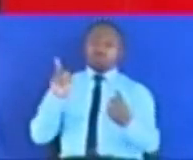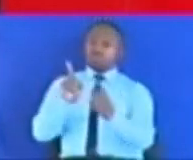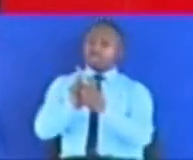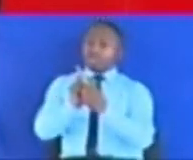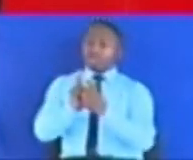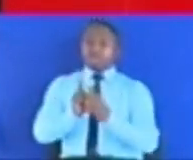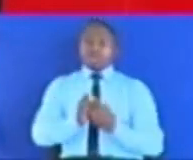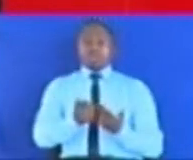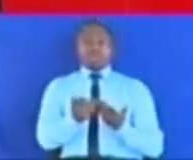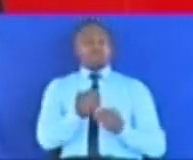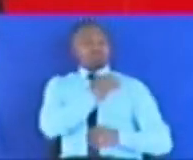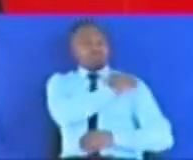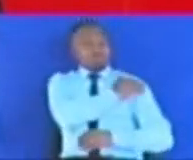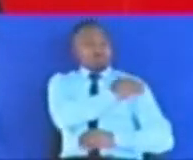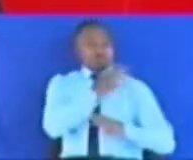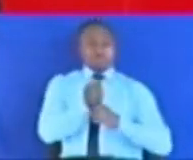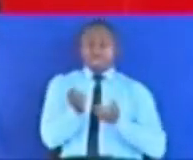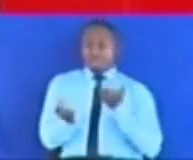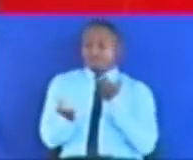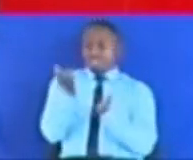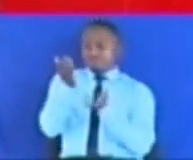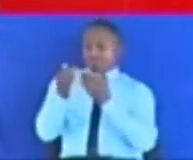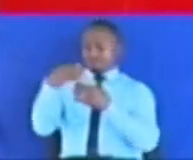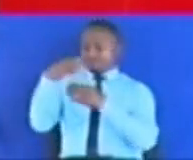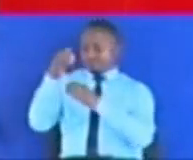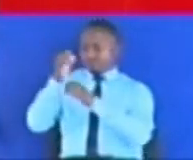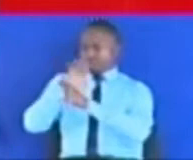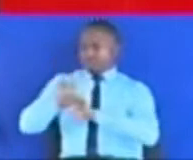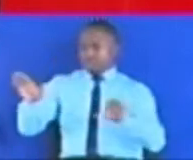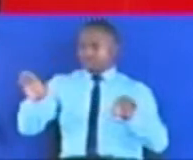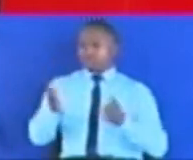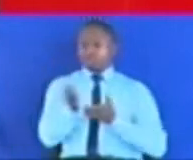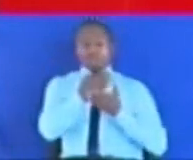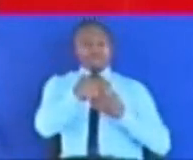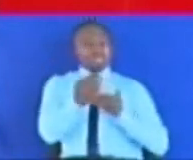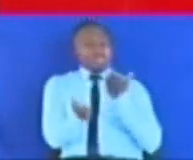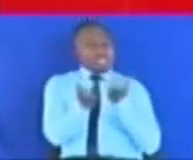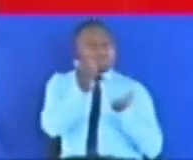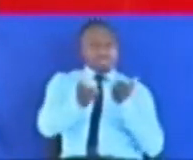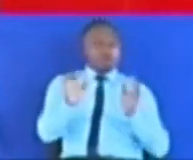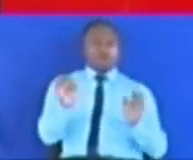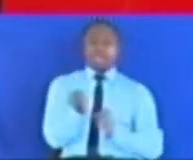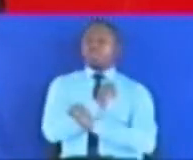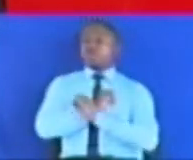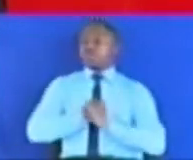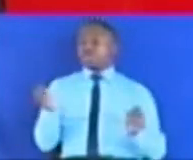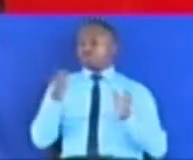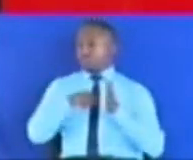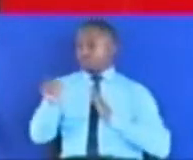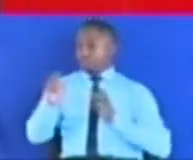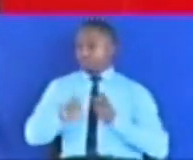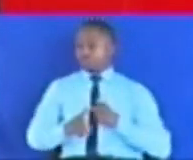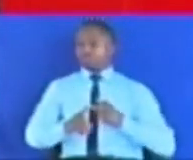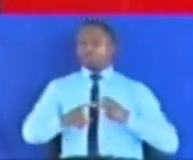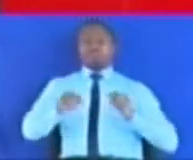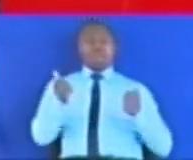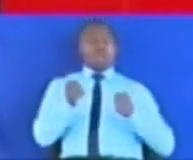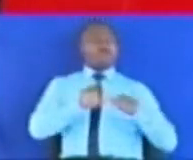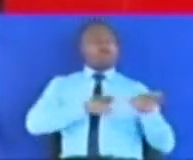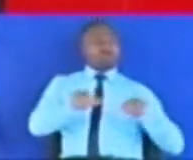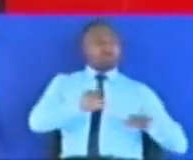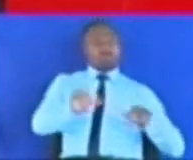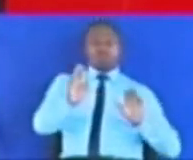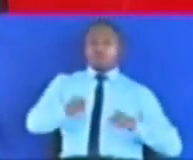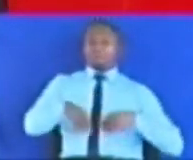clinicians au vipimo, na yenyewe ina baadhi ambavyo kuna vipimo ambavyo haiwezi kuclear, na bado inakuja inampa shida mtu wa